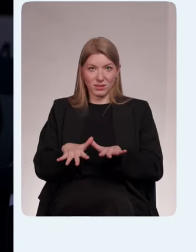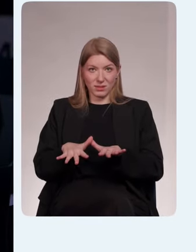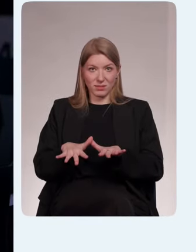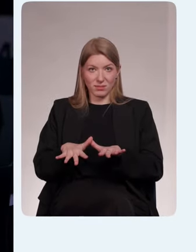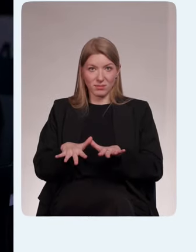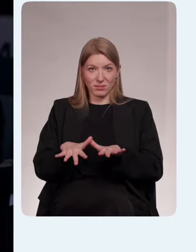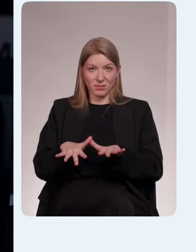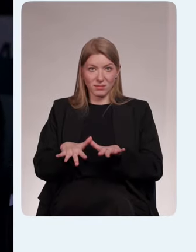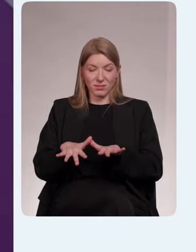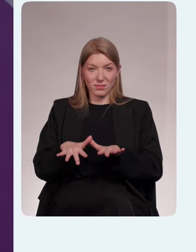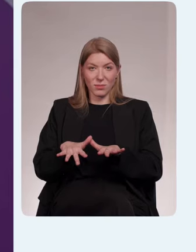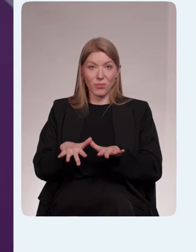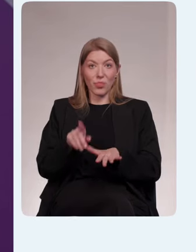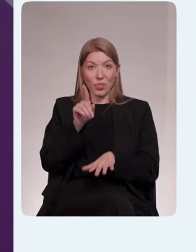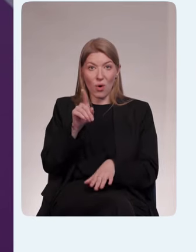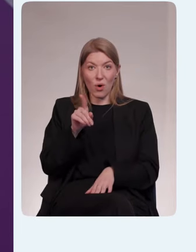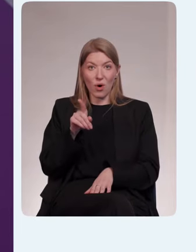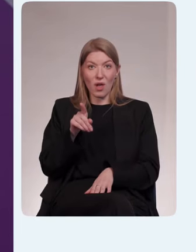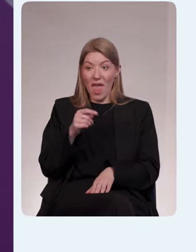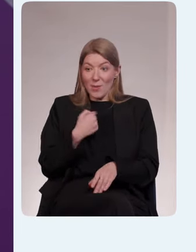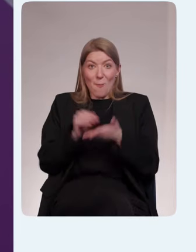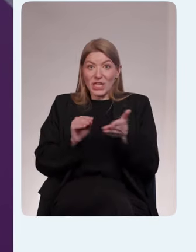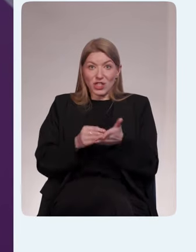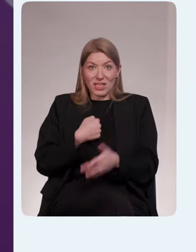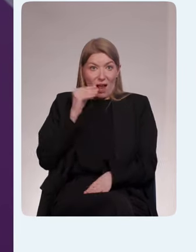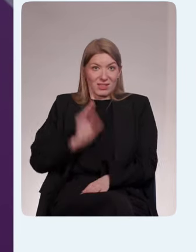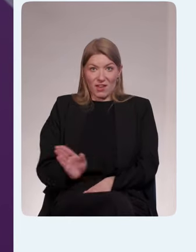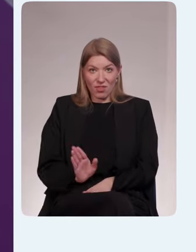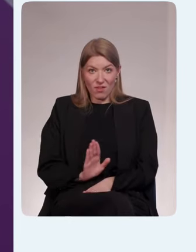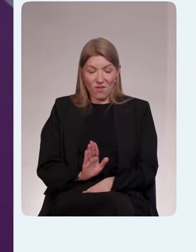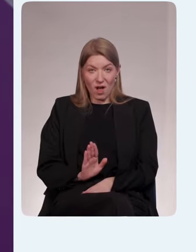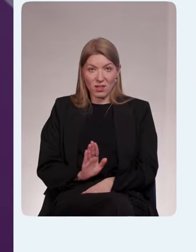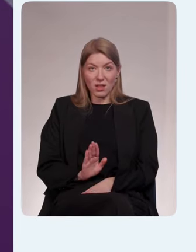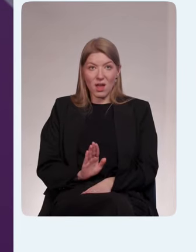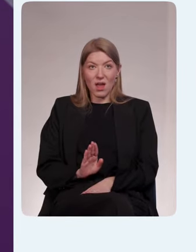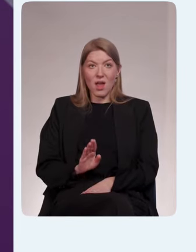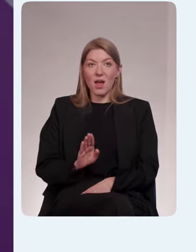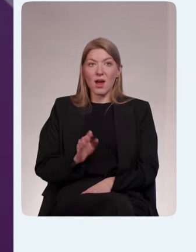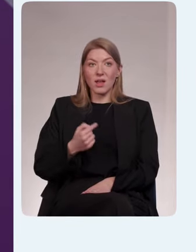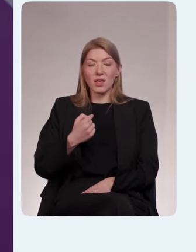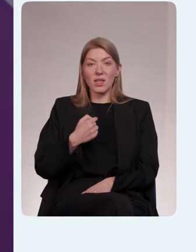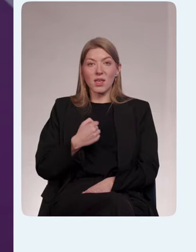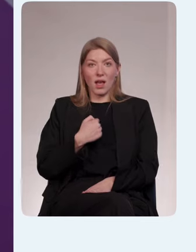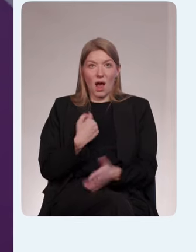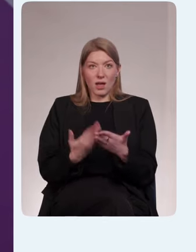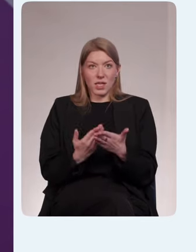Но не из-за меня. И мне даже обидно стало, потому что самая больная на рейсе оказалась не